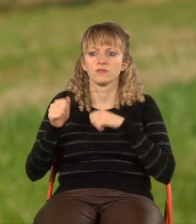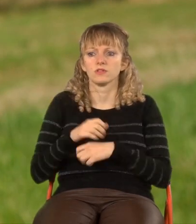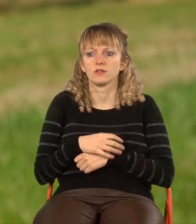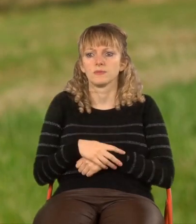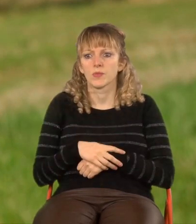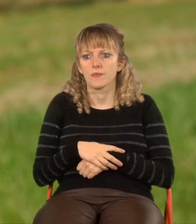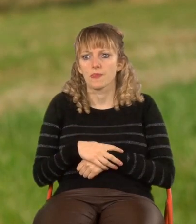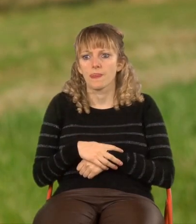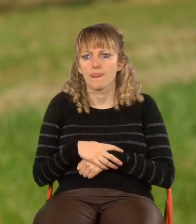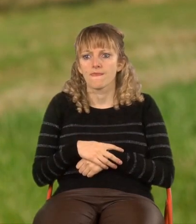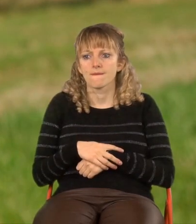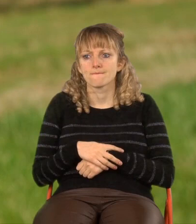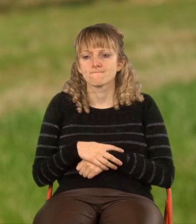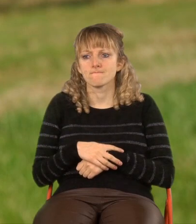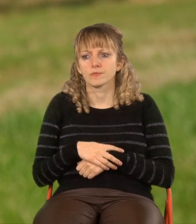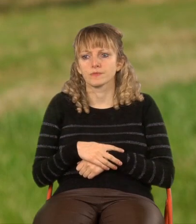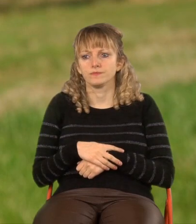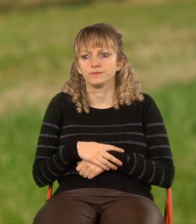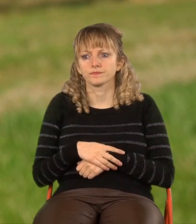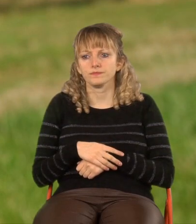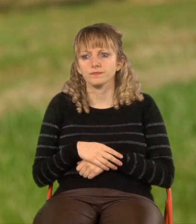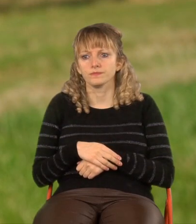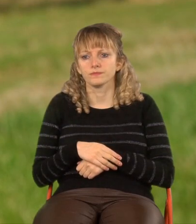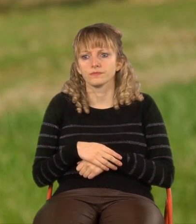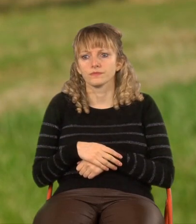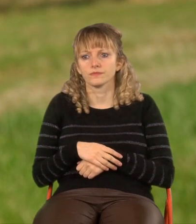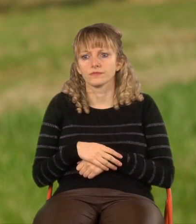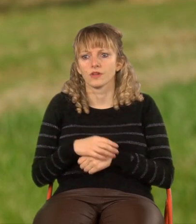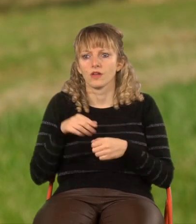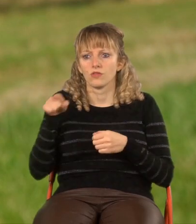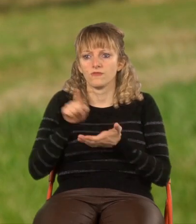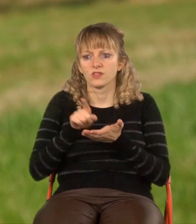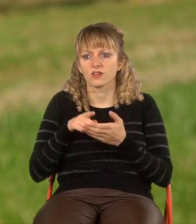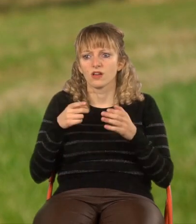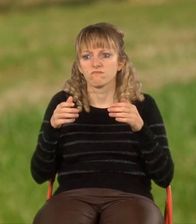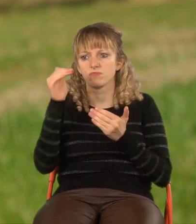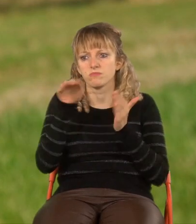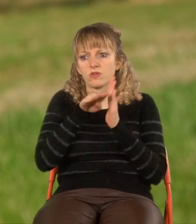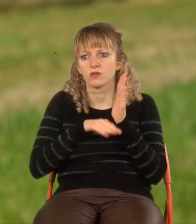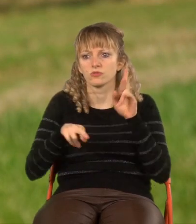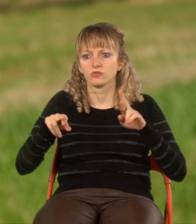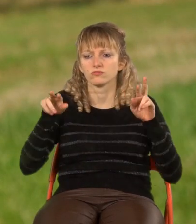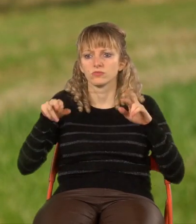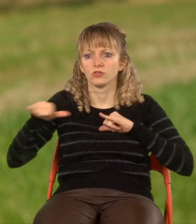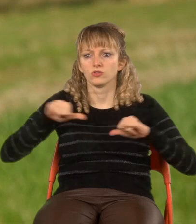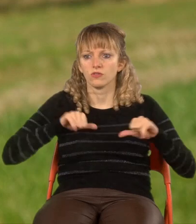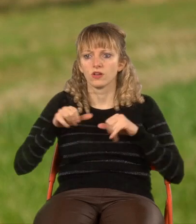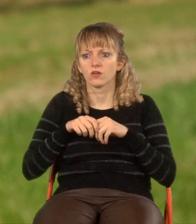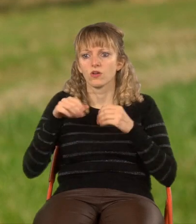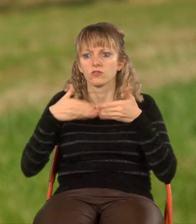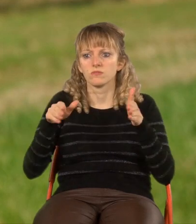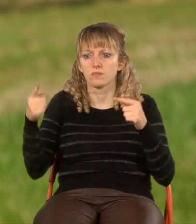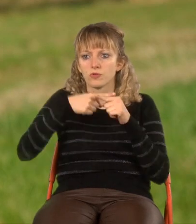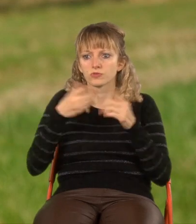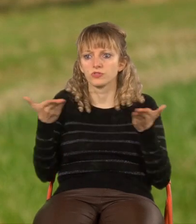zmienianych antropogenicznie, by udostępnić je również osobom niepełnosprawnym. I wynika